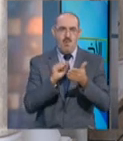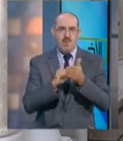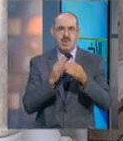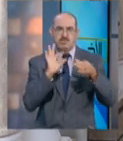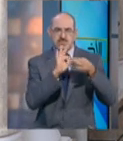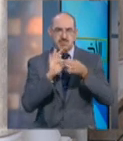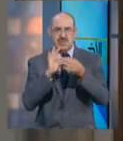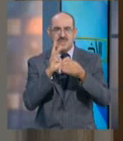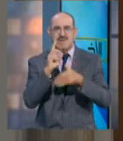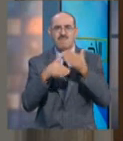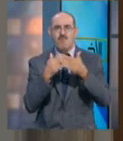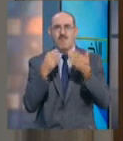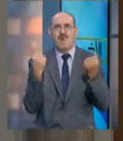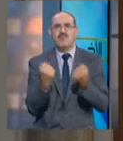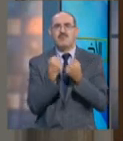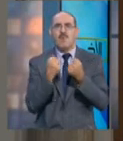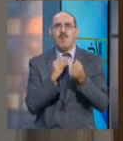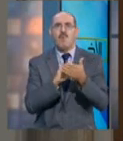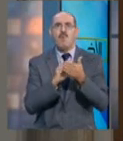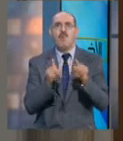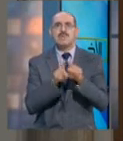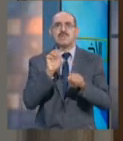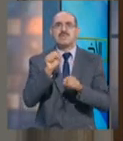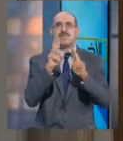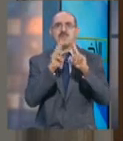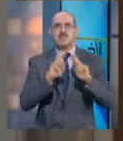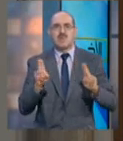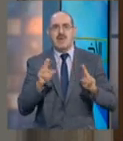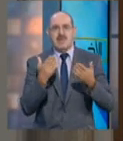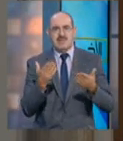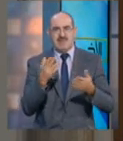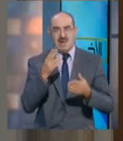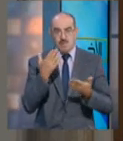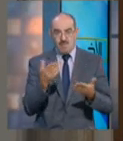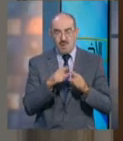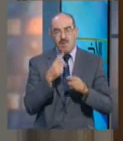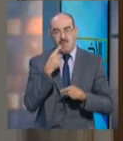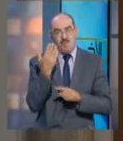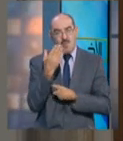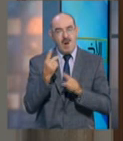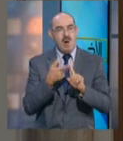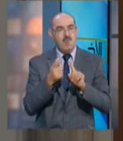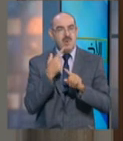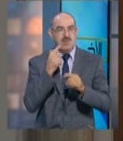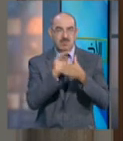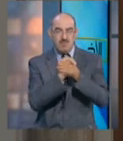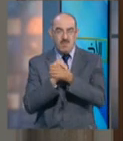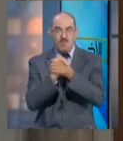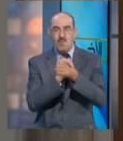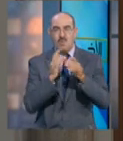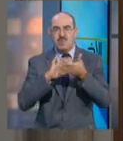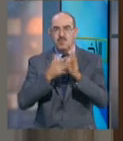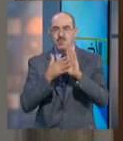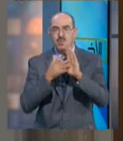التعاون التنموي خاصة في ظل الظروف الدولية الراهنة التي تتطلب أكبر قدر من التعاون والتآزر